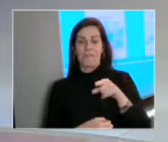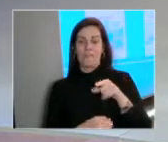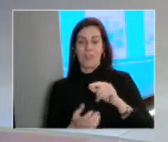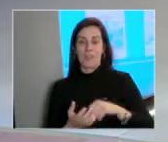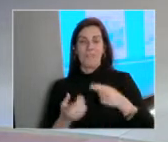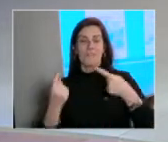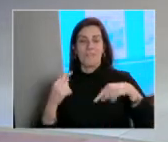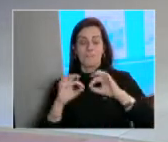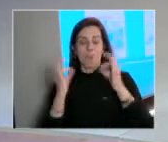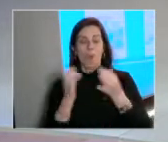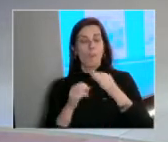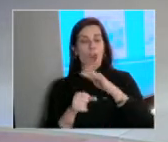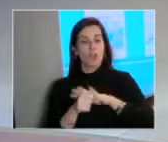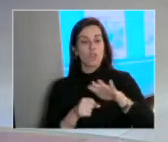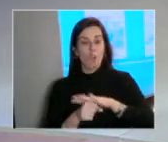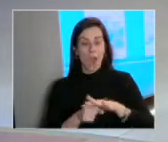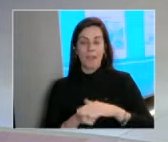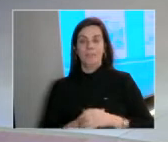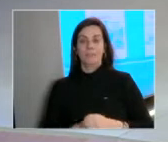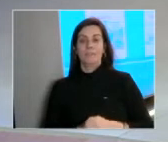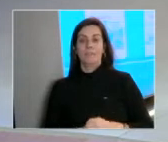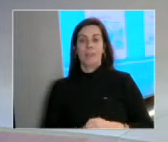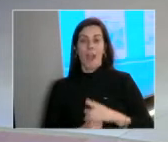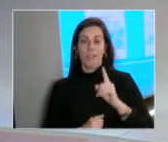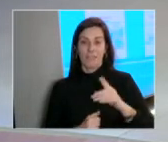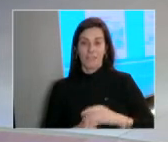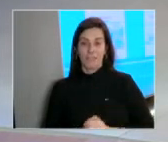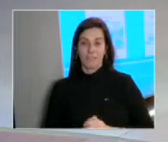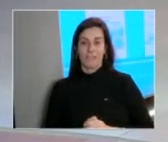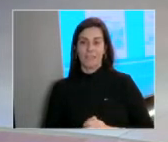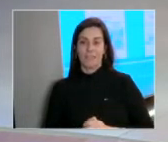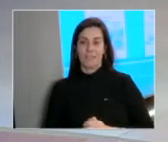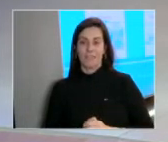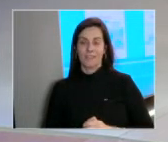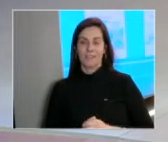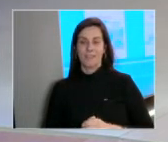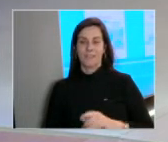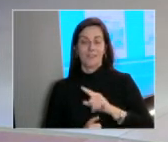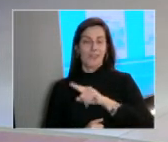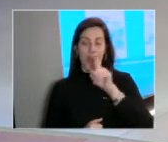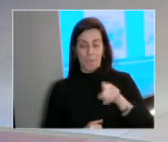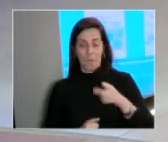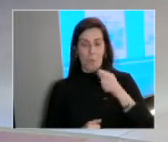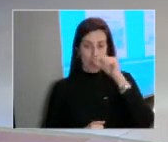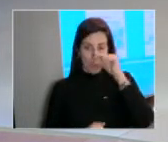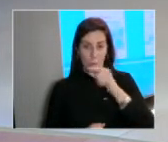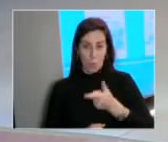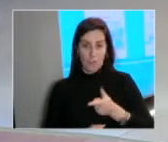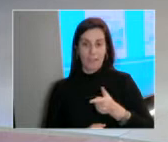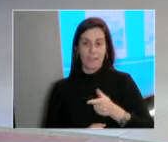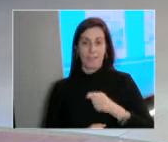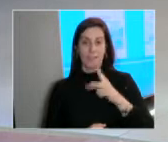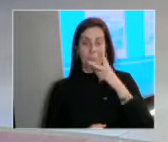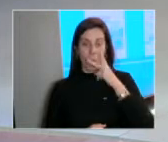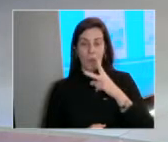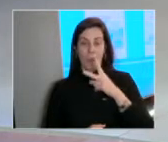ועידת פורום השואה העולמי. אז במסגרת הפורום הזה ביקר פה הנשיא פוטין, ופה